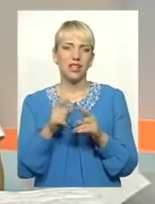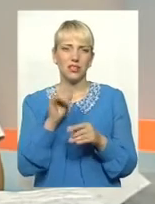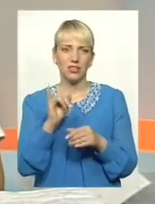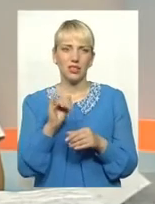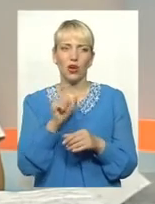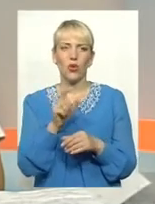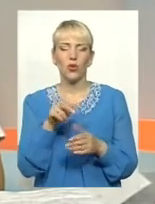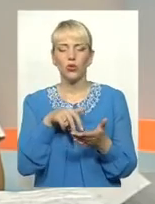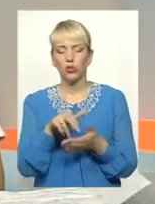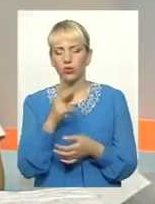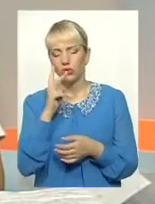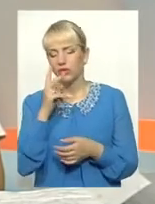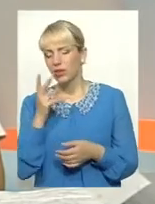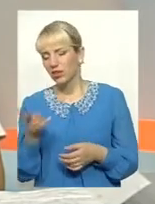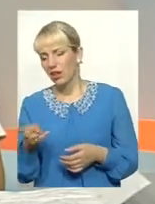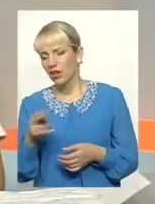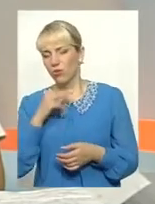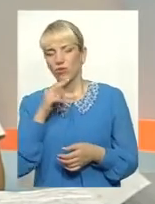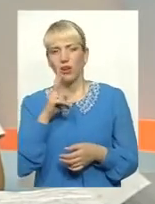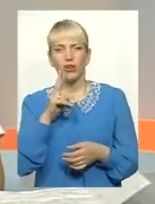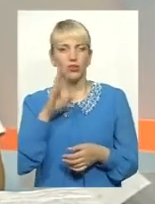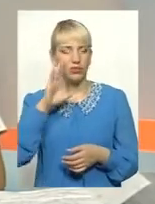ходять, хто звертає увагу, хто не звертає.